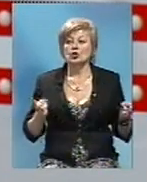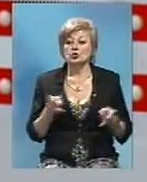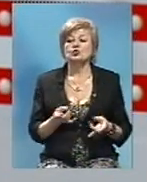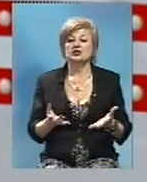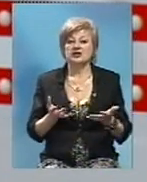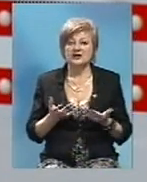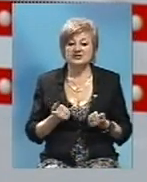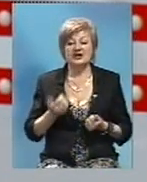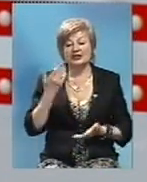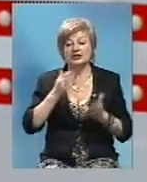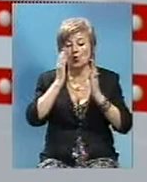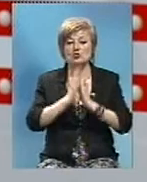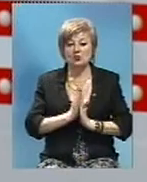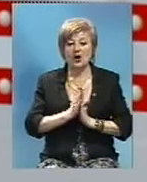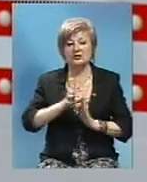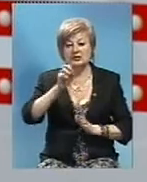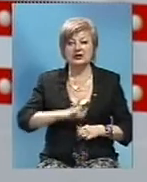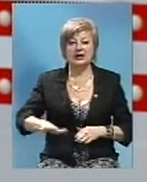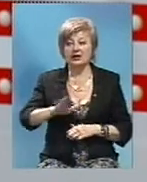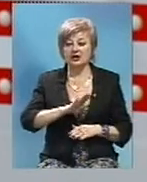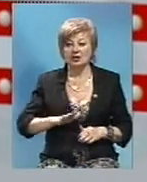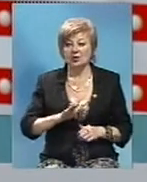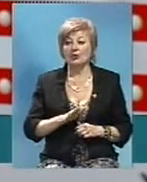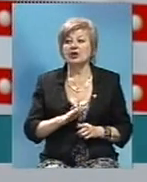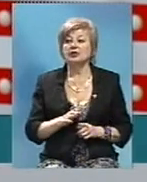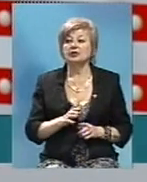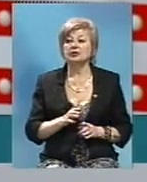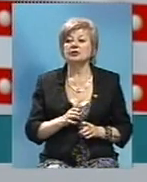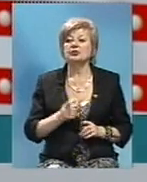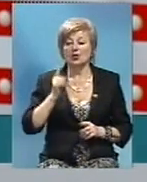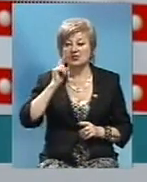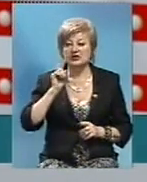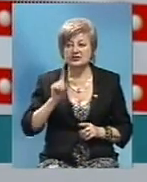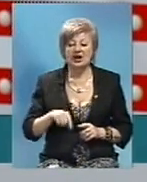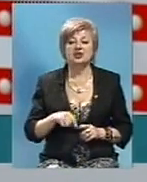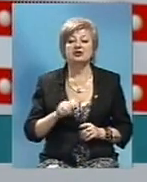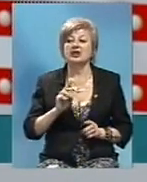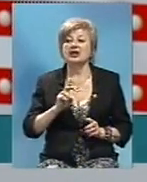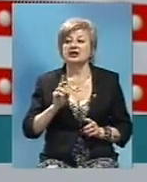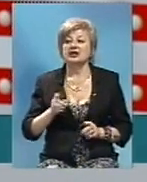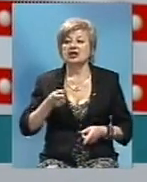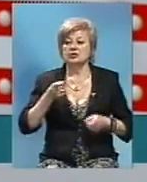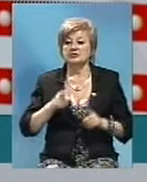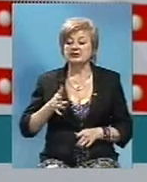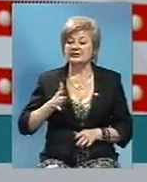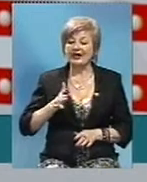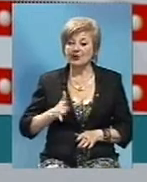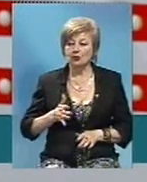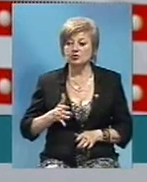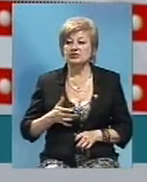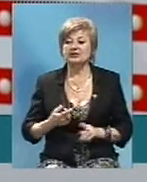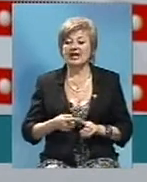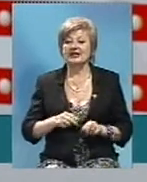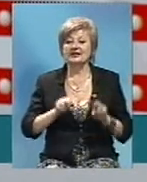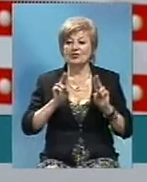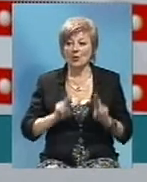якщо мусульманські країни, то, по-перше, якщо ви спілкувалися з мусульманами, то ви дізнаєтесь, наскільки вони дійсно дотримуються цього